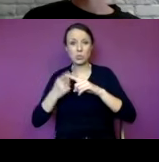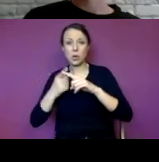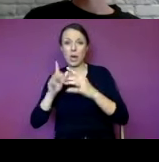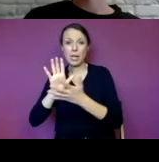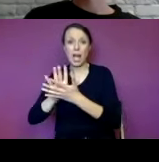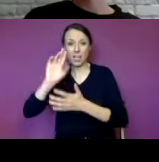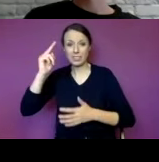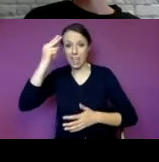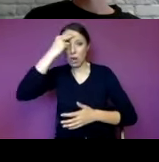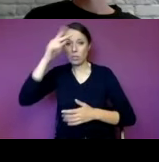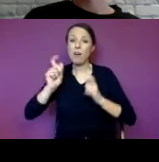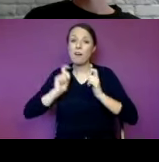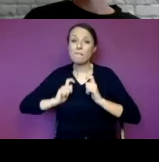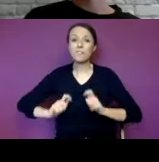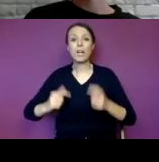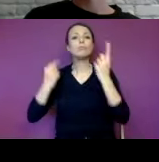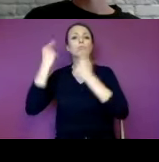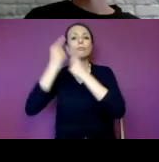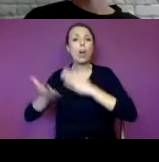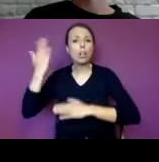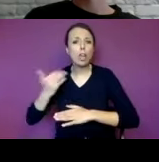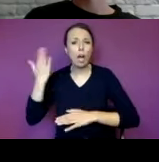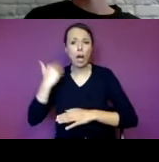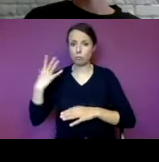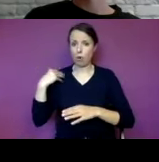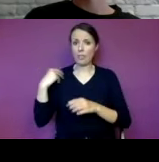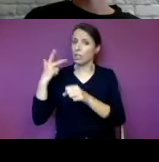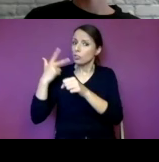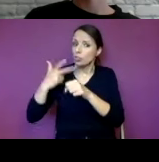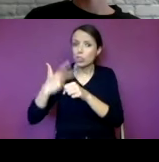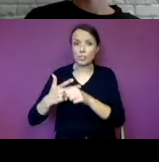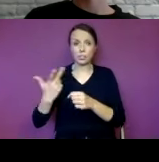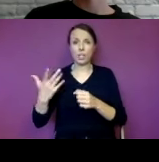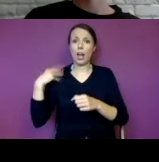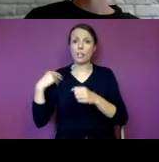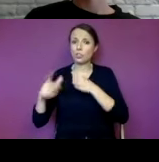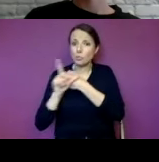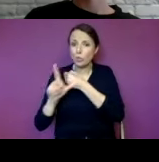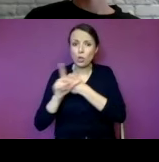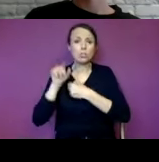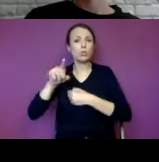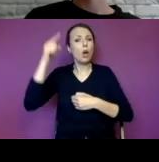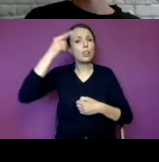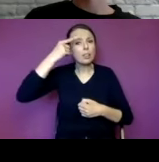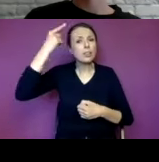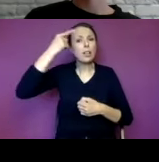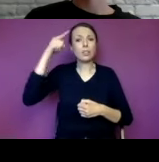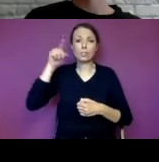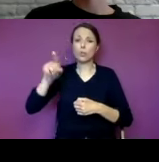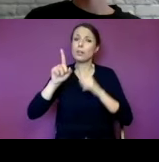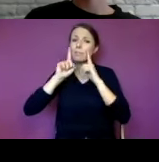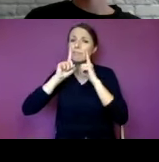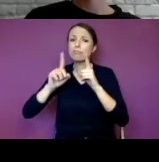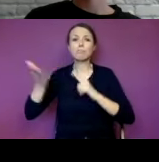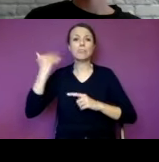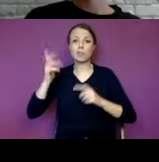wieś na przykład lat 60. czy 70. jako tę, do której tęsknią myślę w podobny sposób, jak w